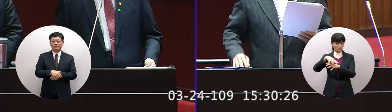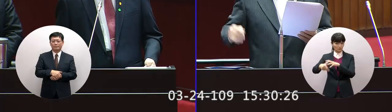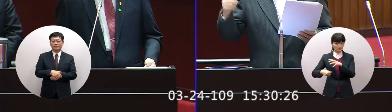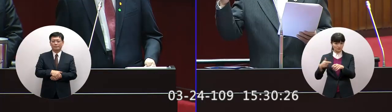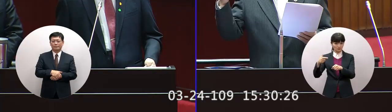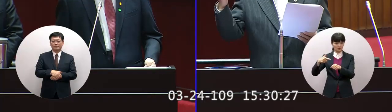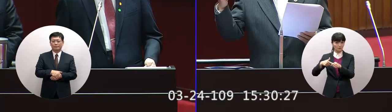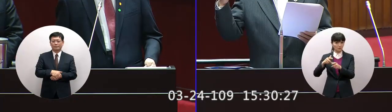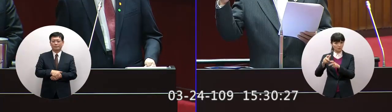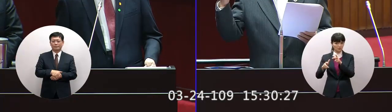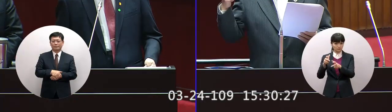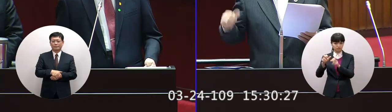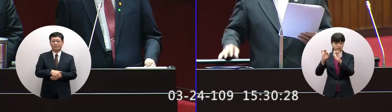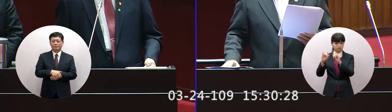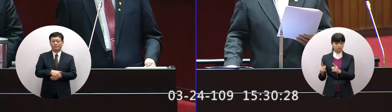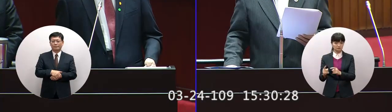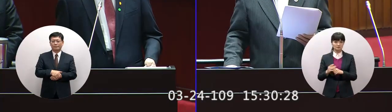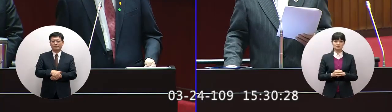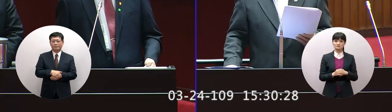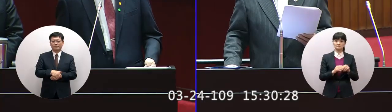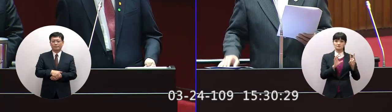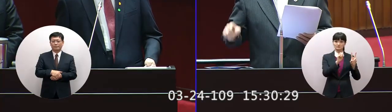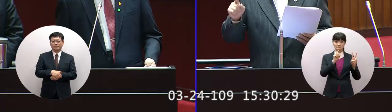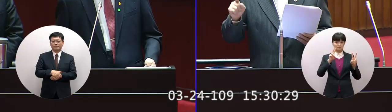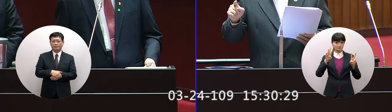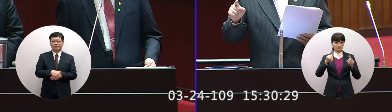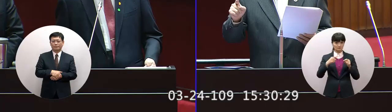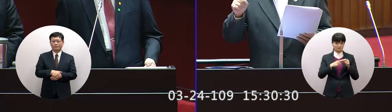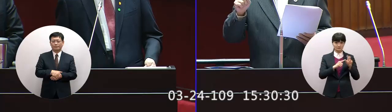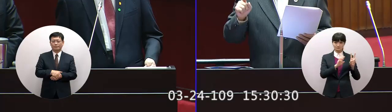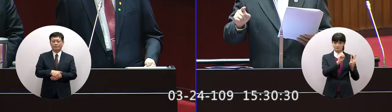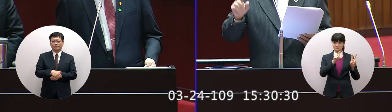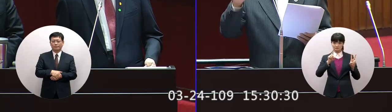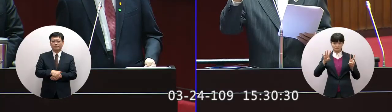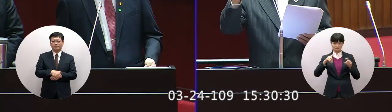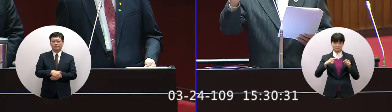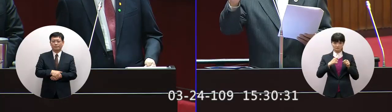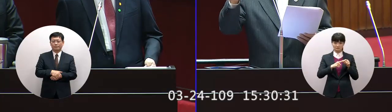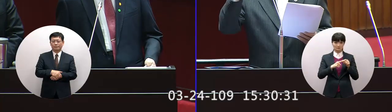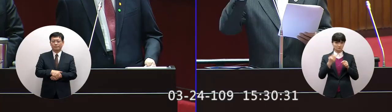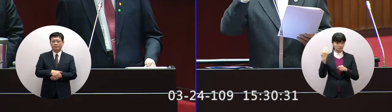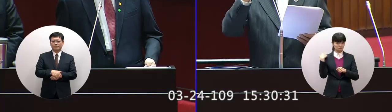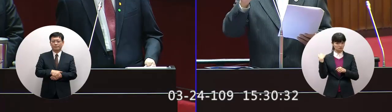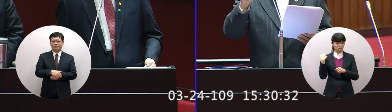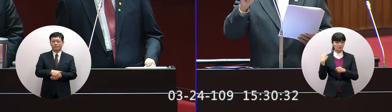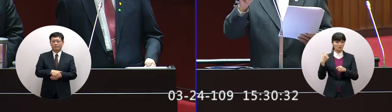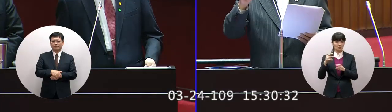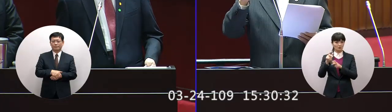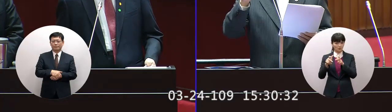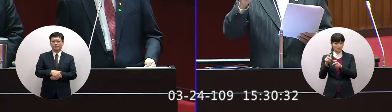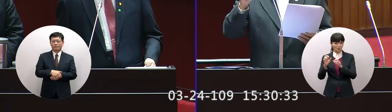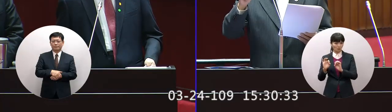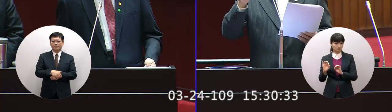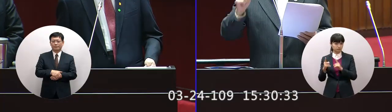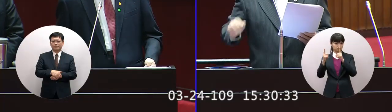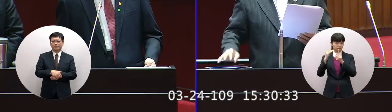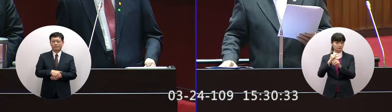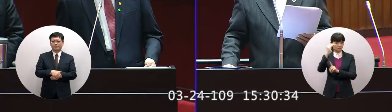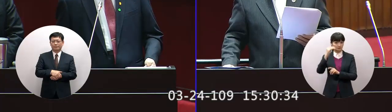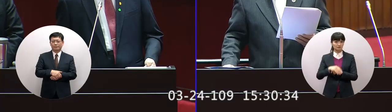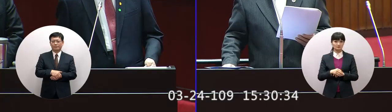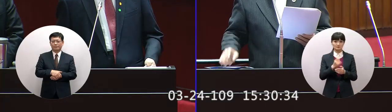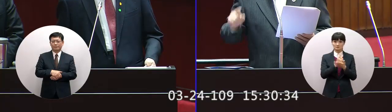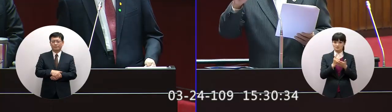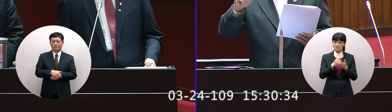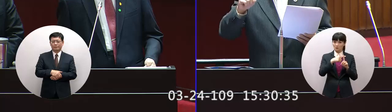跌的，我们看2013年、2014年那个时候的油价是高的，所以每一度的燃气电费